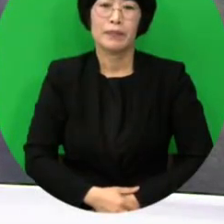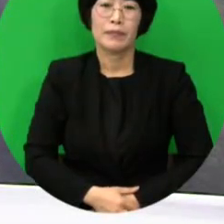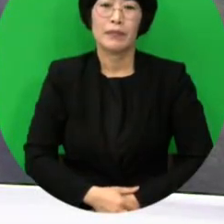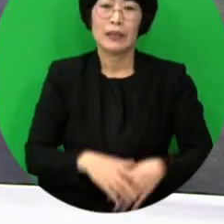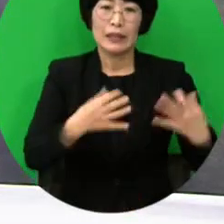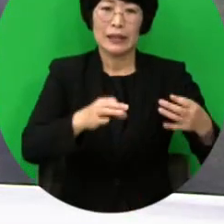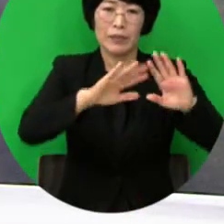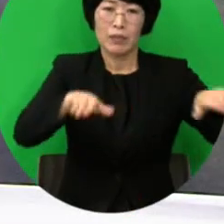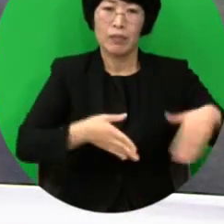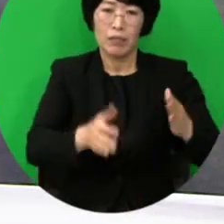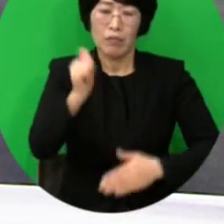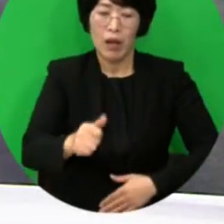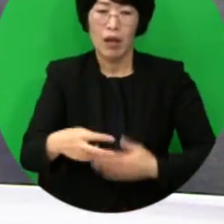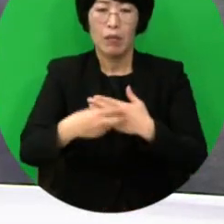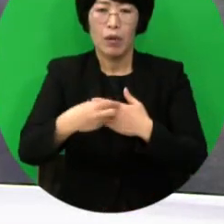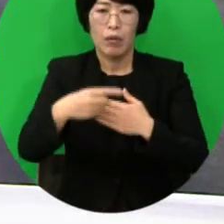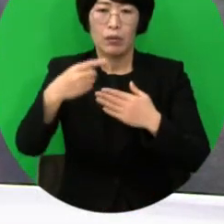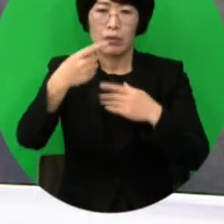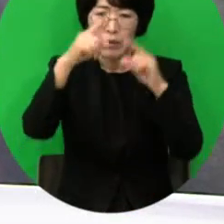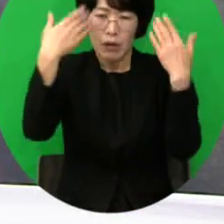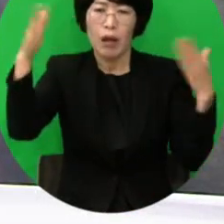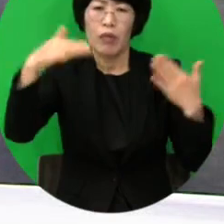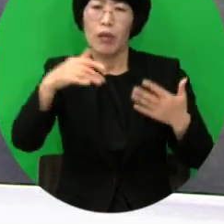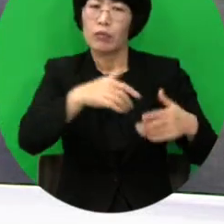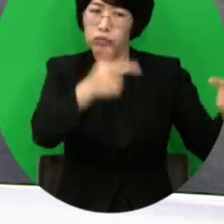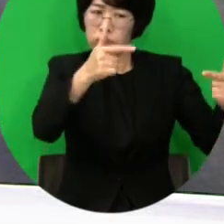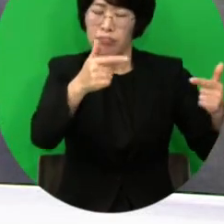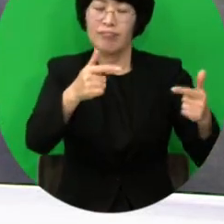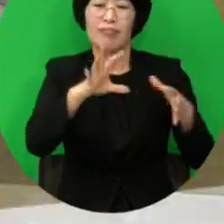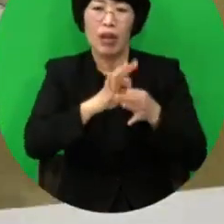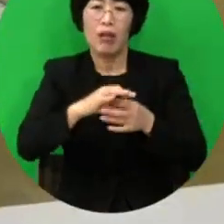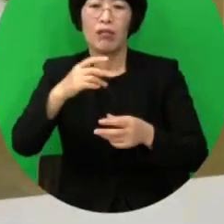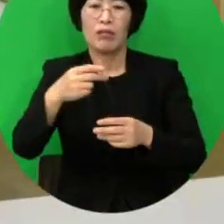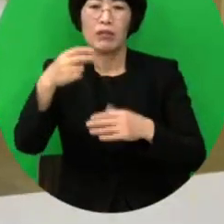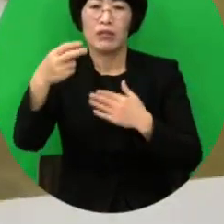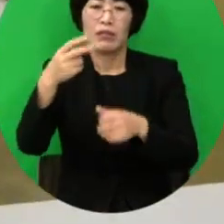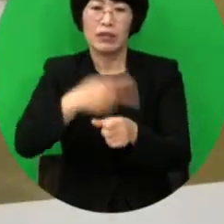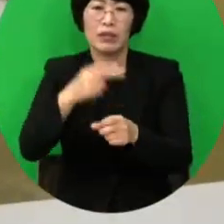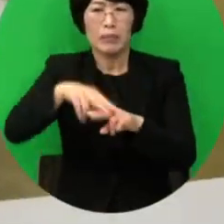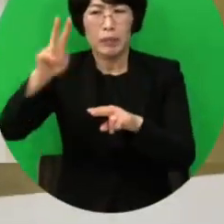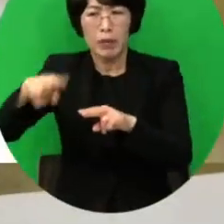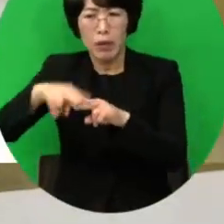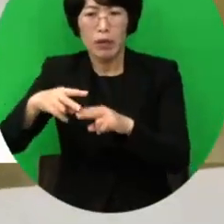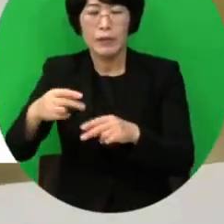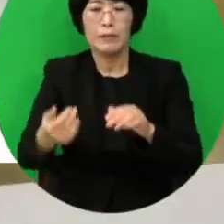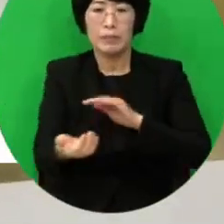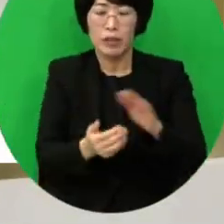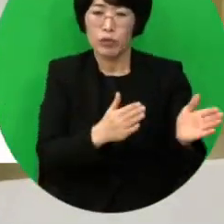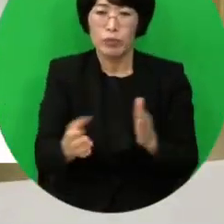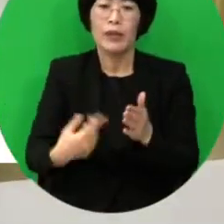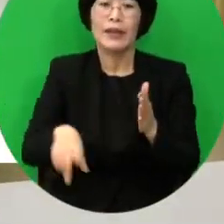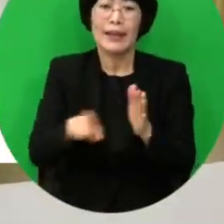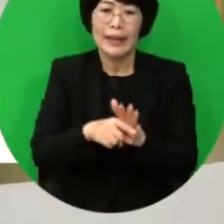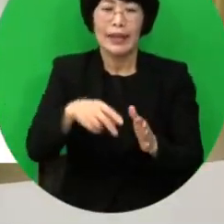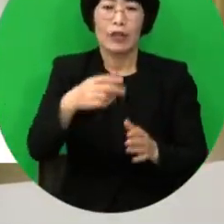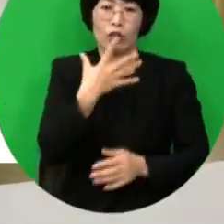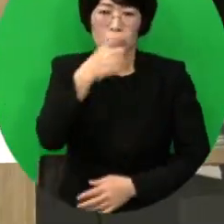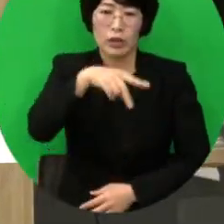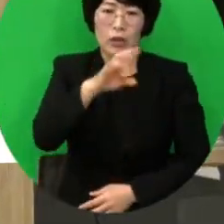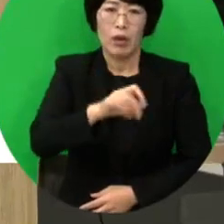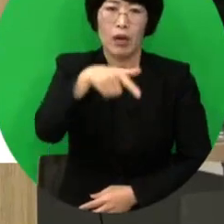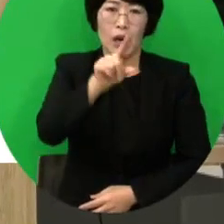김현우 전남지사가 의대 증원 관련 의사 집단 행동에 대응하기 위해 순천 성가룰로 병원 등에서 비상 진료